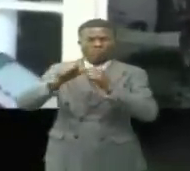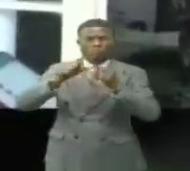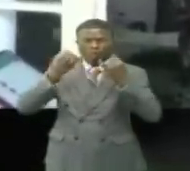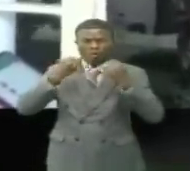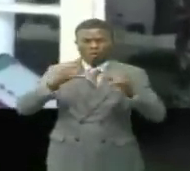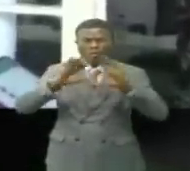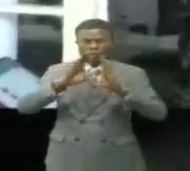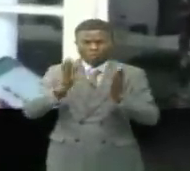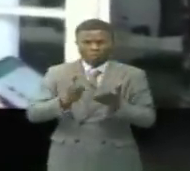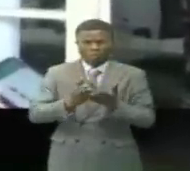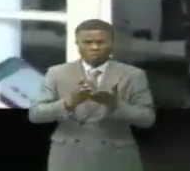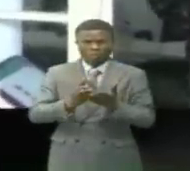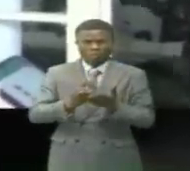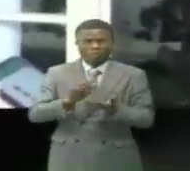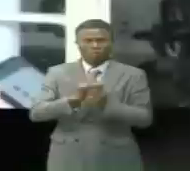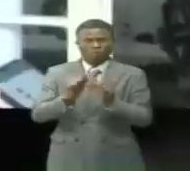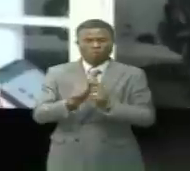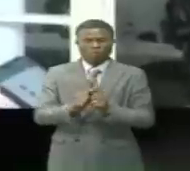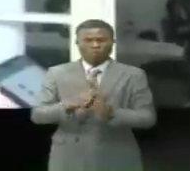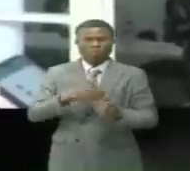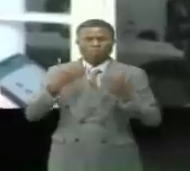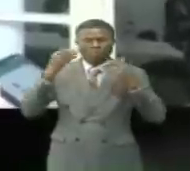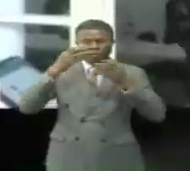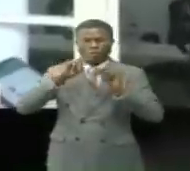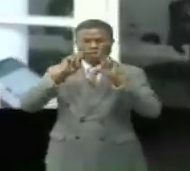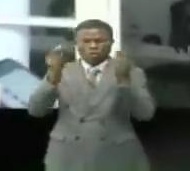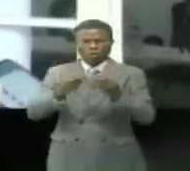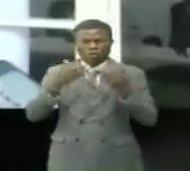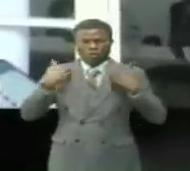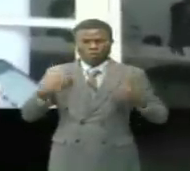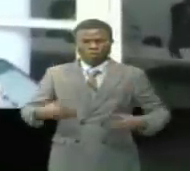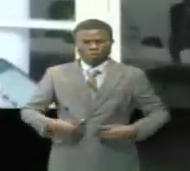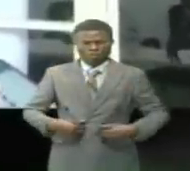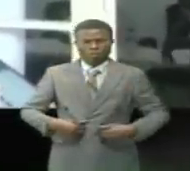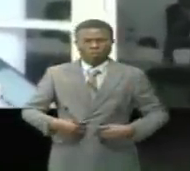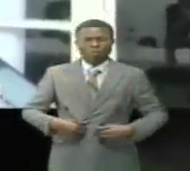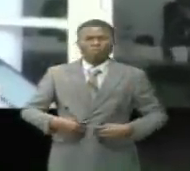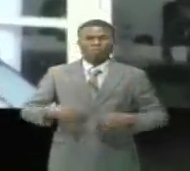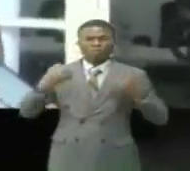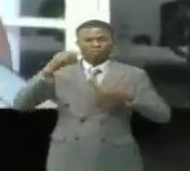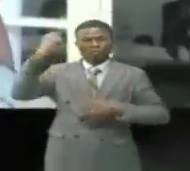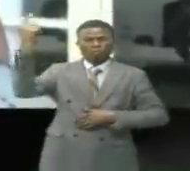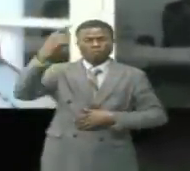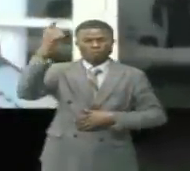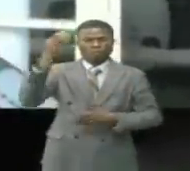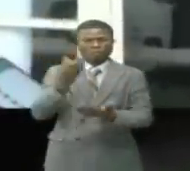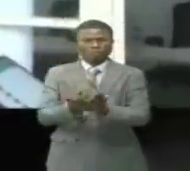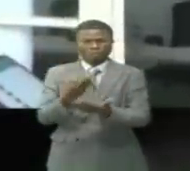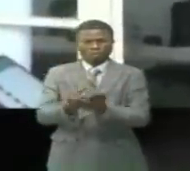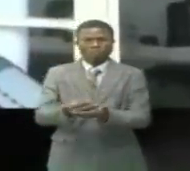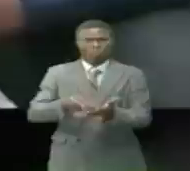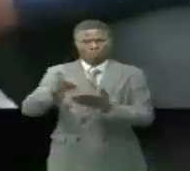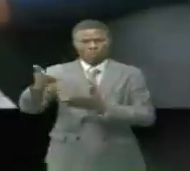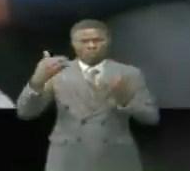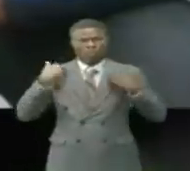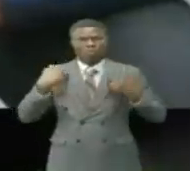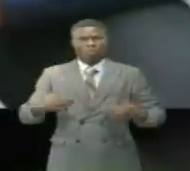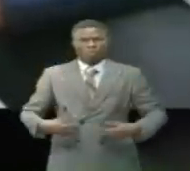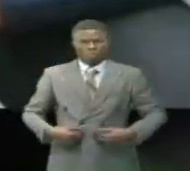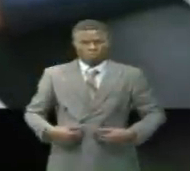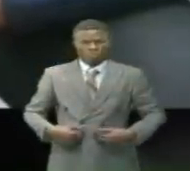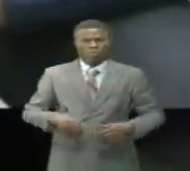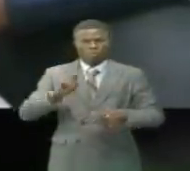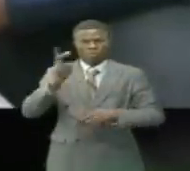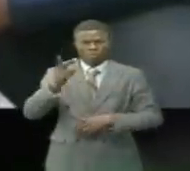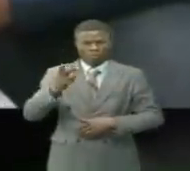sensibilisation sur le mutuel de santé, la couverture santé universelle et le fonds alloués à la santé.